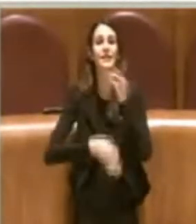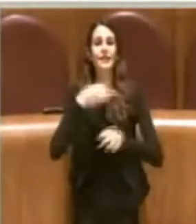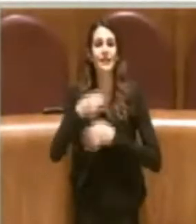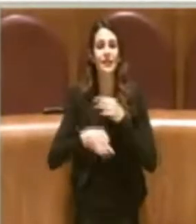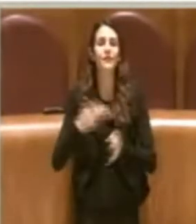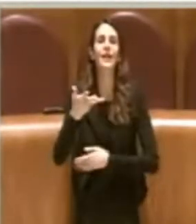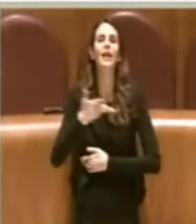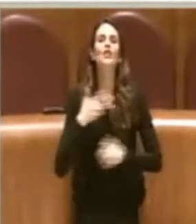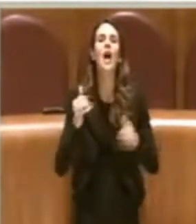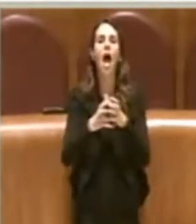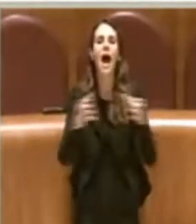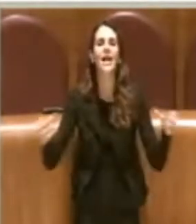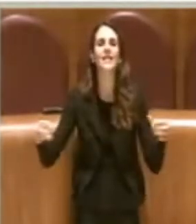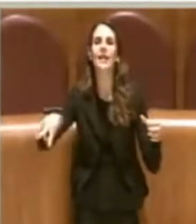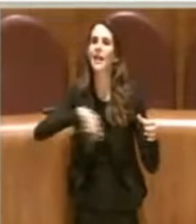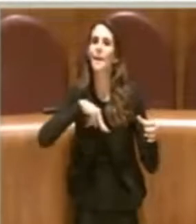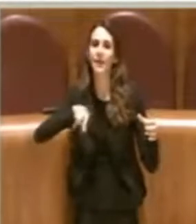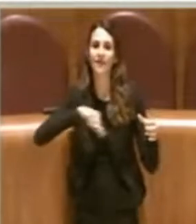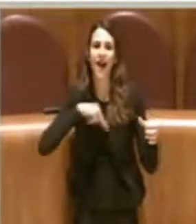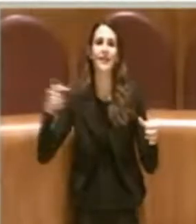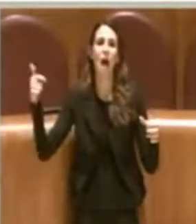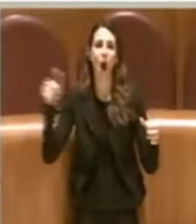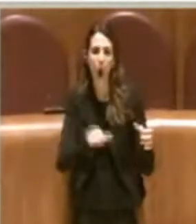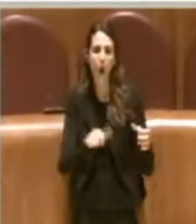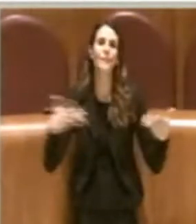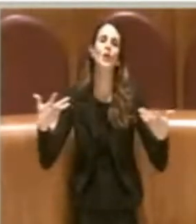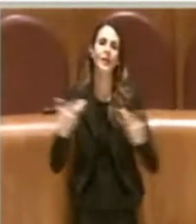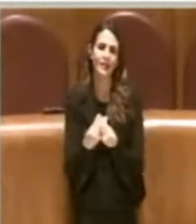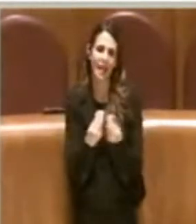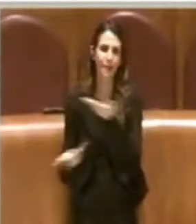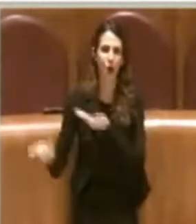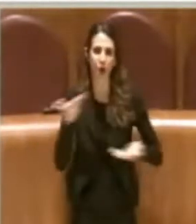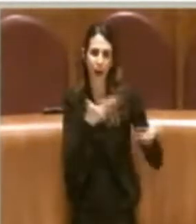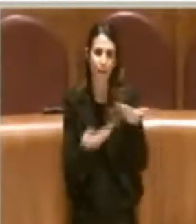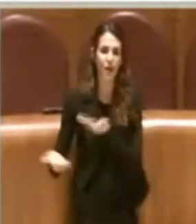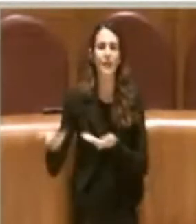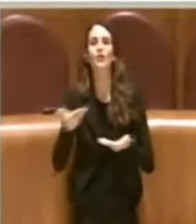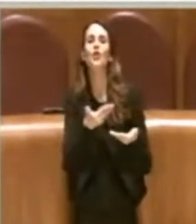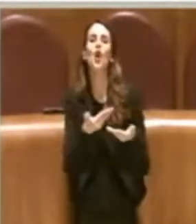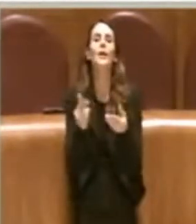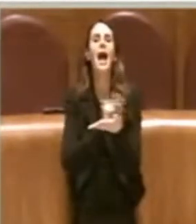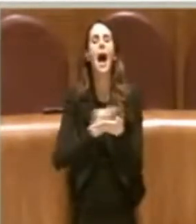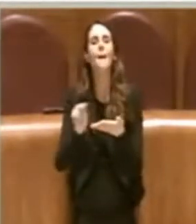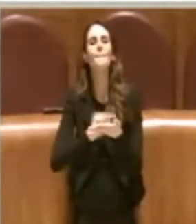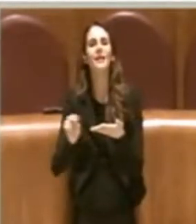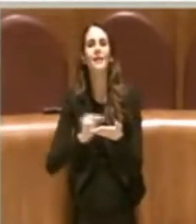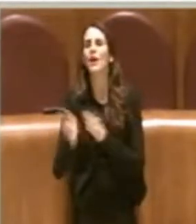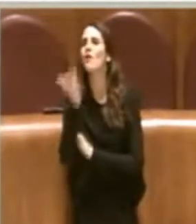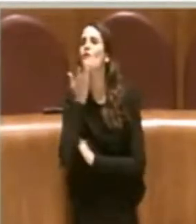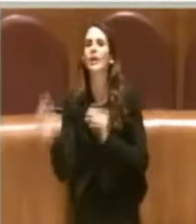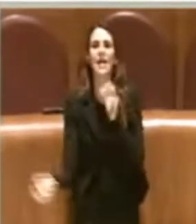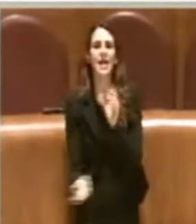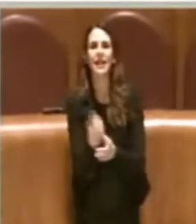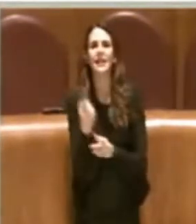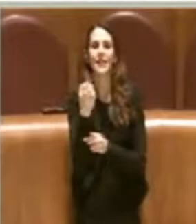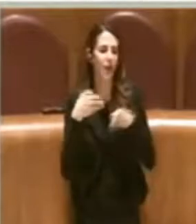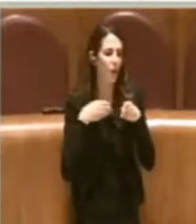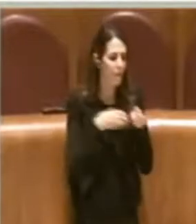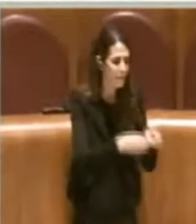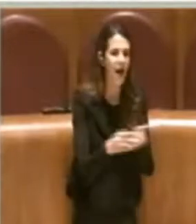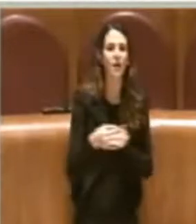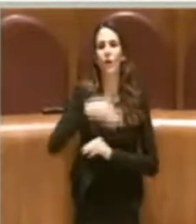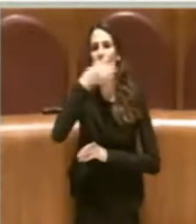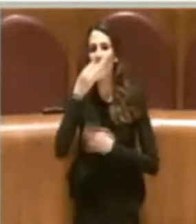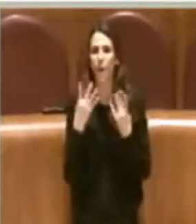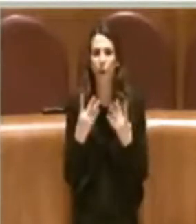è obbligato con l'amministrazione a realizzare una strada, un parco, una pista ciclabile,